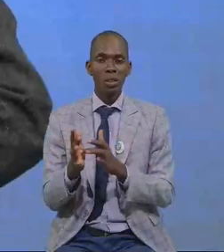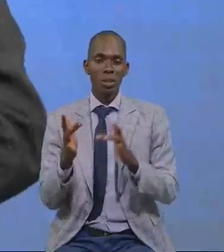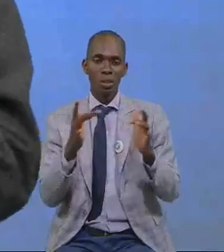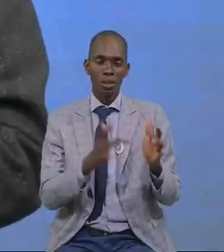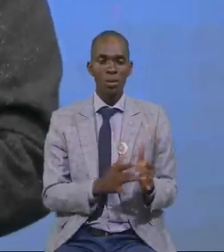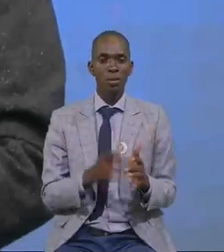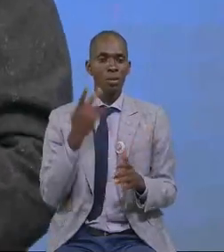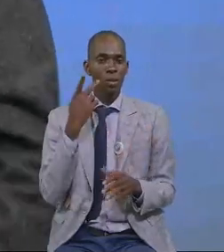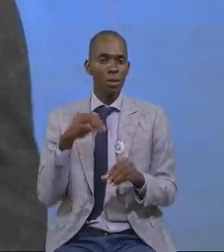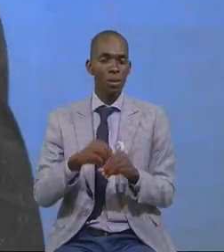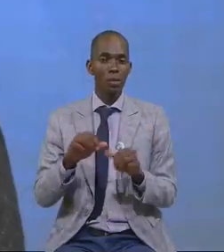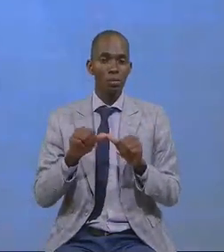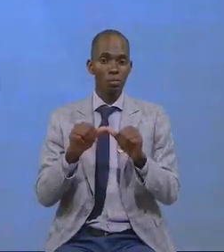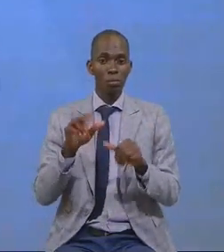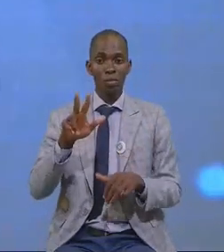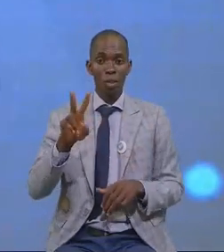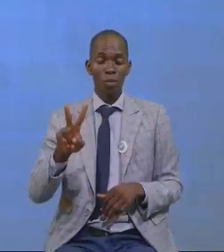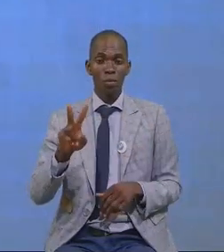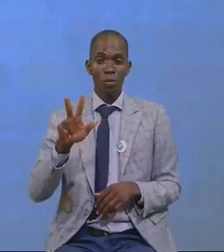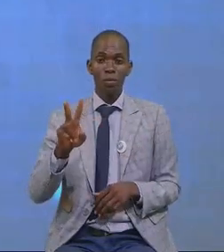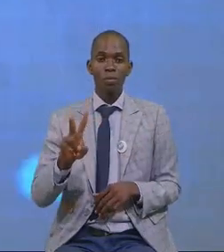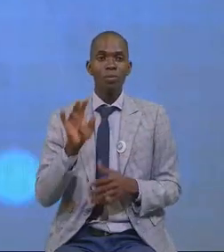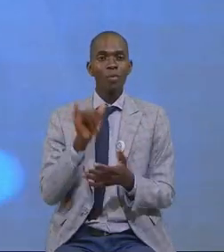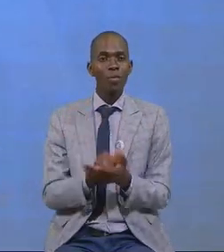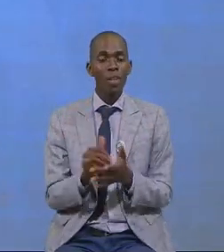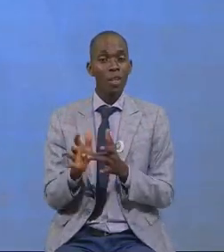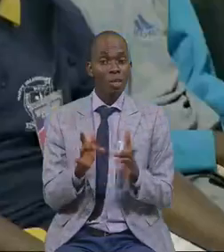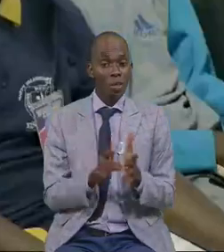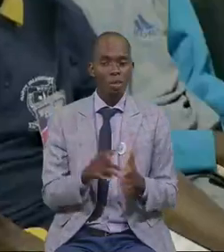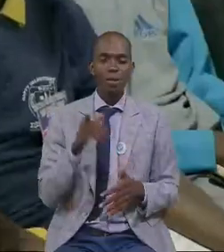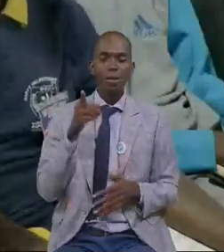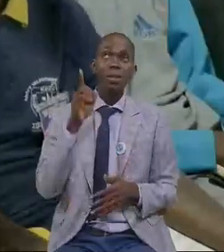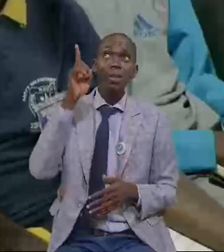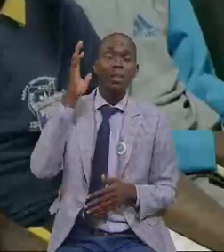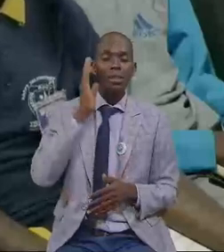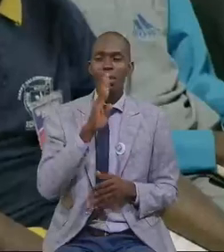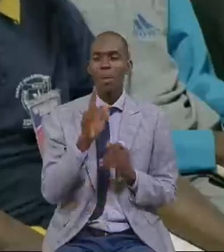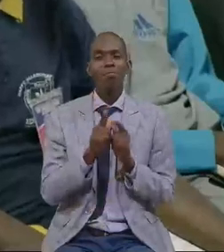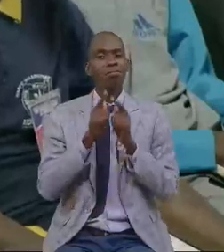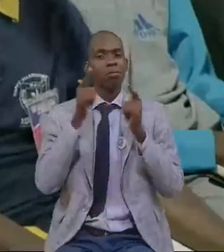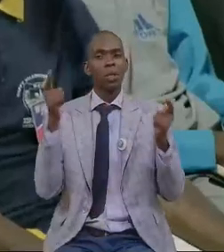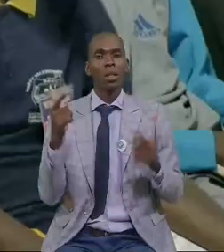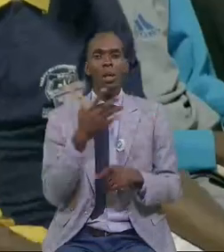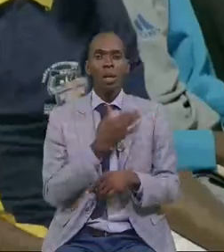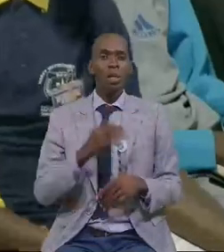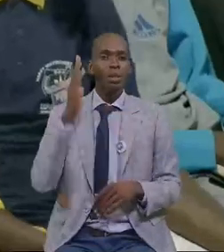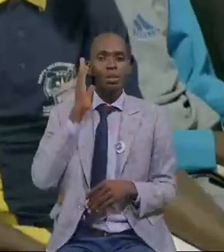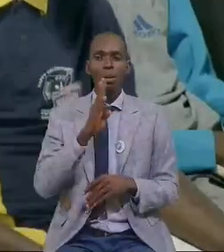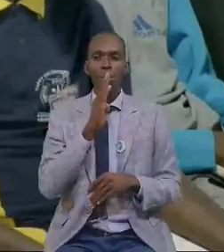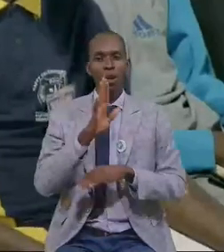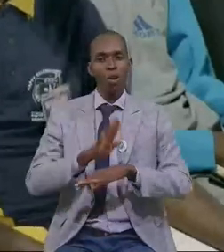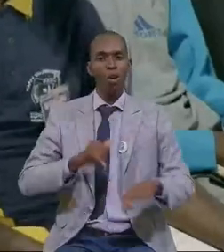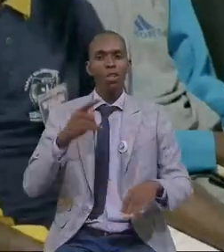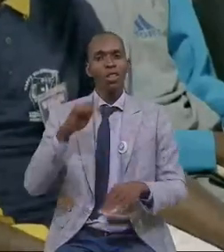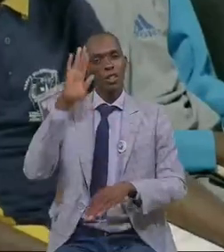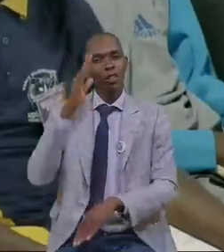Jésus. Verset 32. Ce Jésus-là, il sera grand, il sera appelé